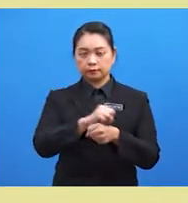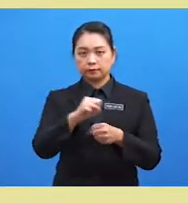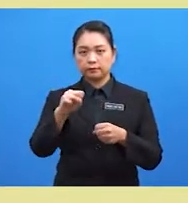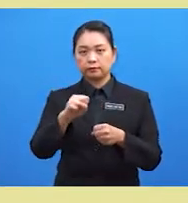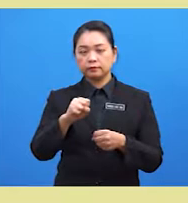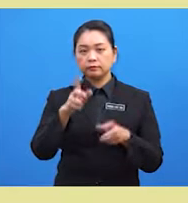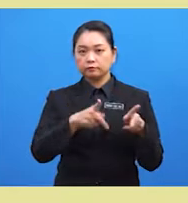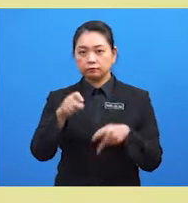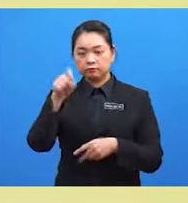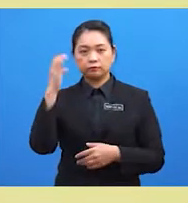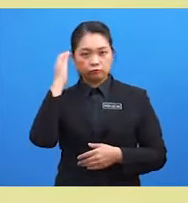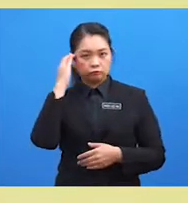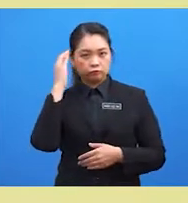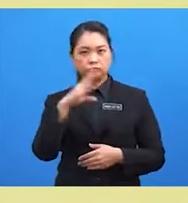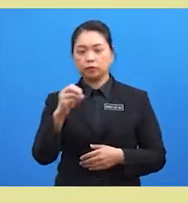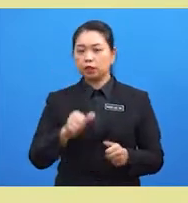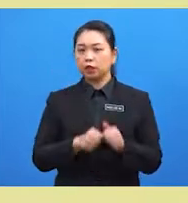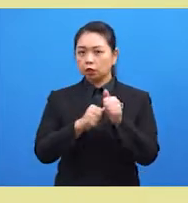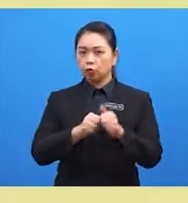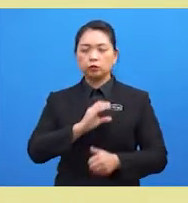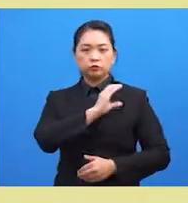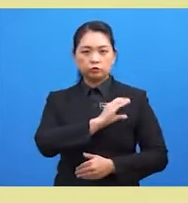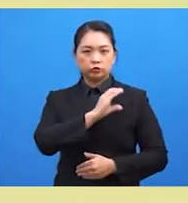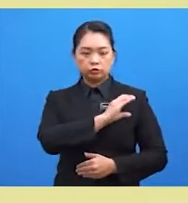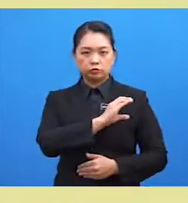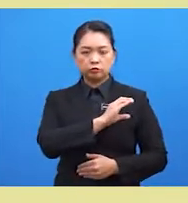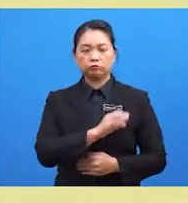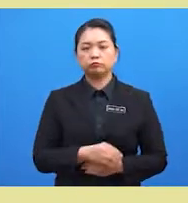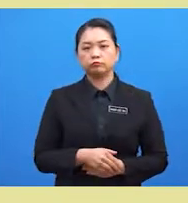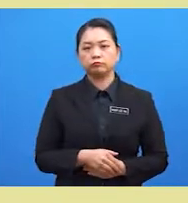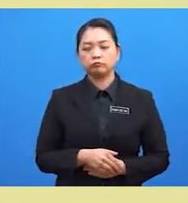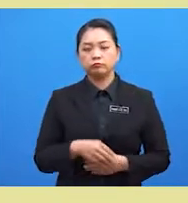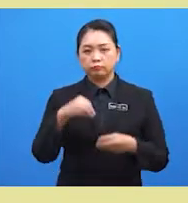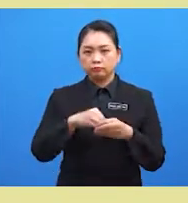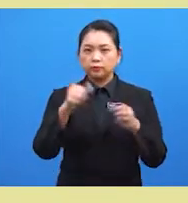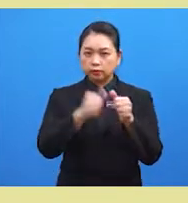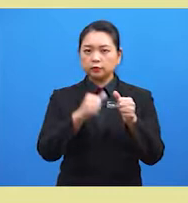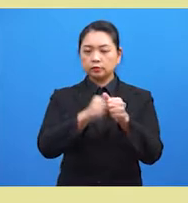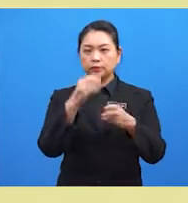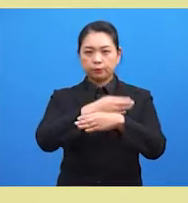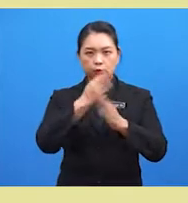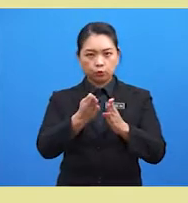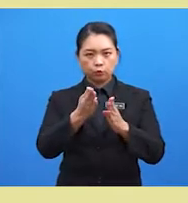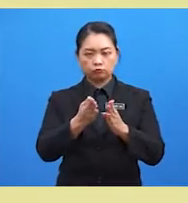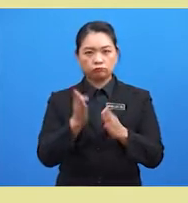tahu dan mematuhi ciri-ciri tertentu dalam setiap bentuk tersebut.